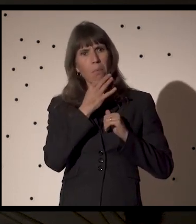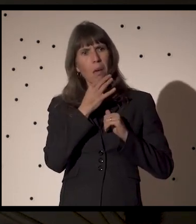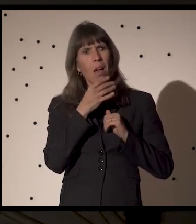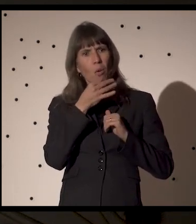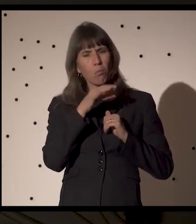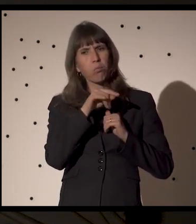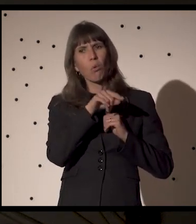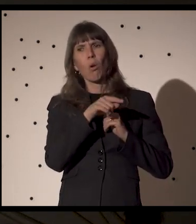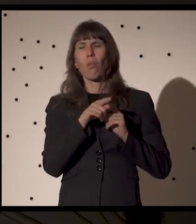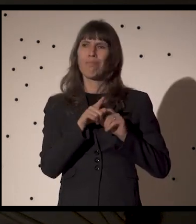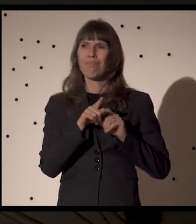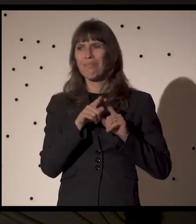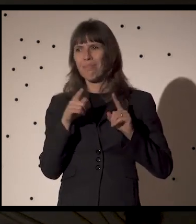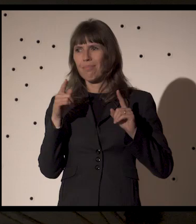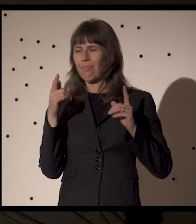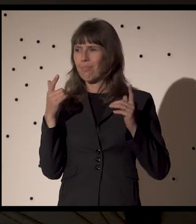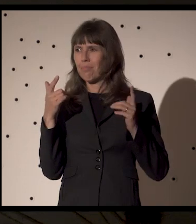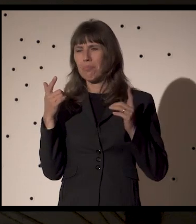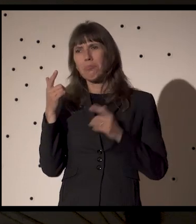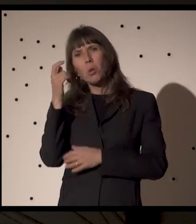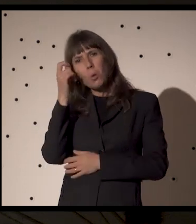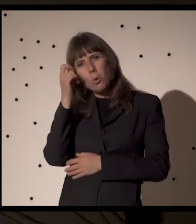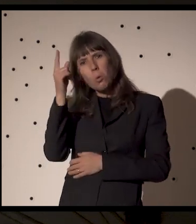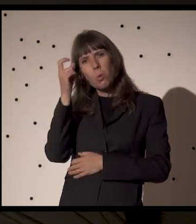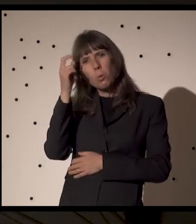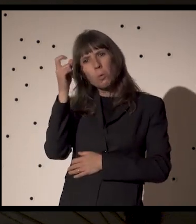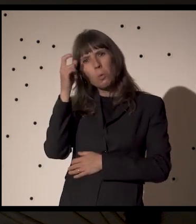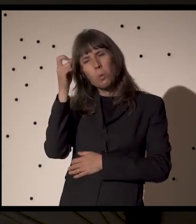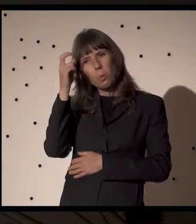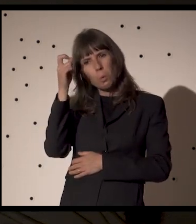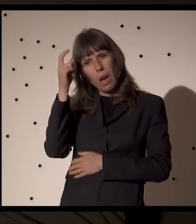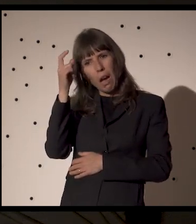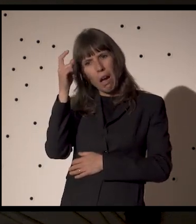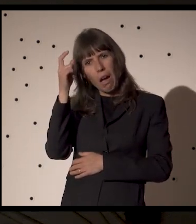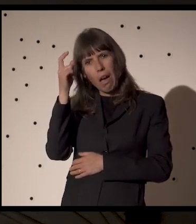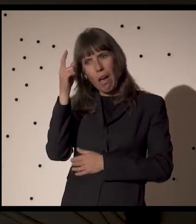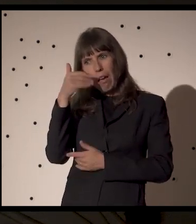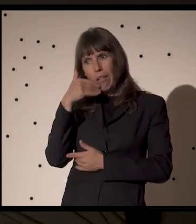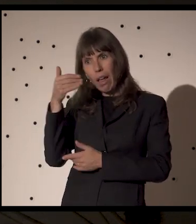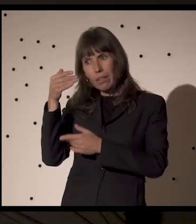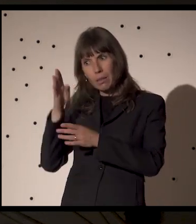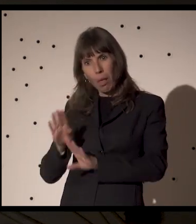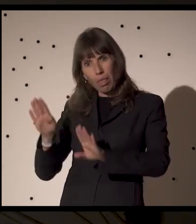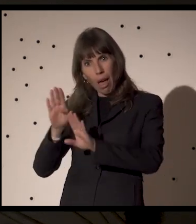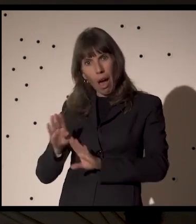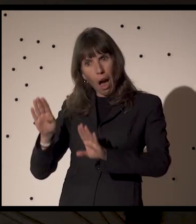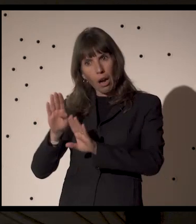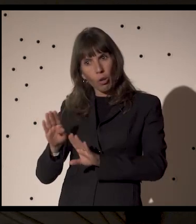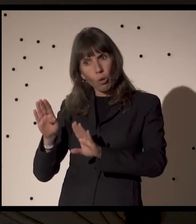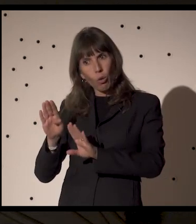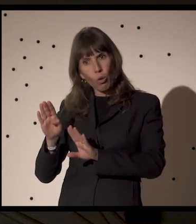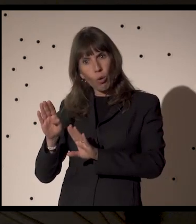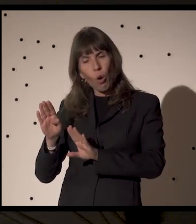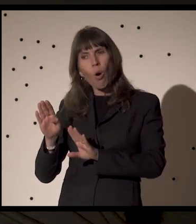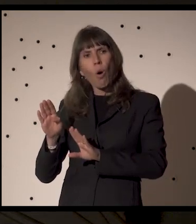diciamo molto stretto e declinare la cultura che si manifesta attraverso lo spettacolo con la cultura che si manifesta attraverso